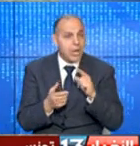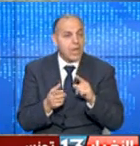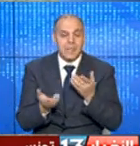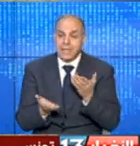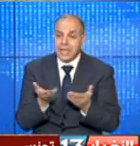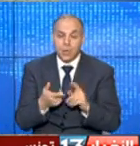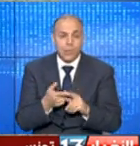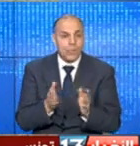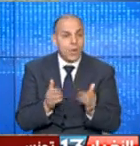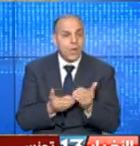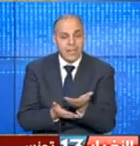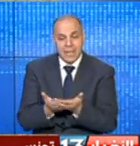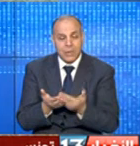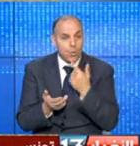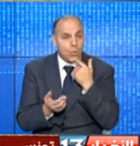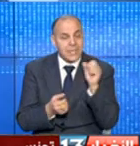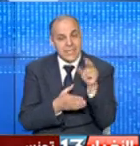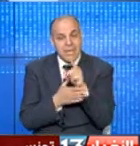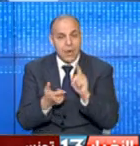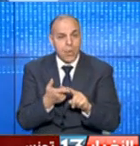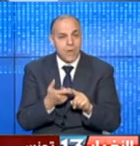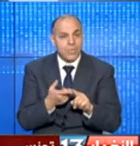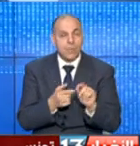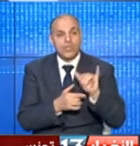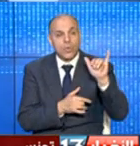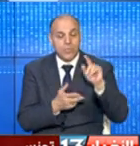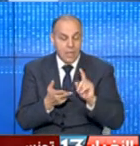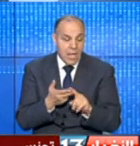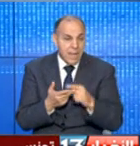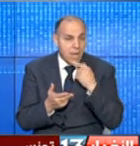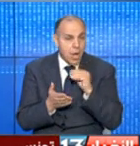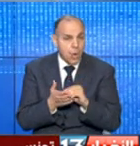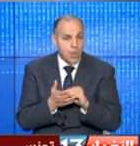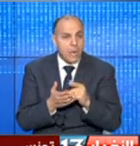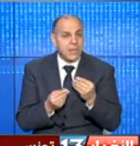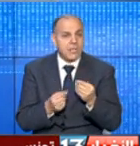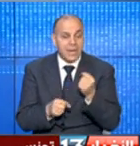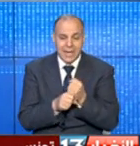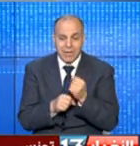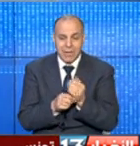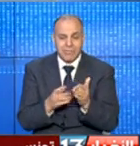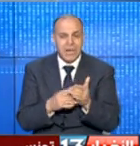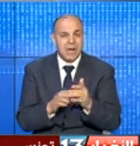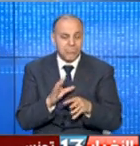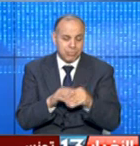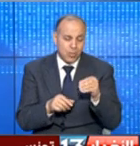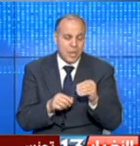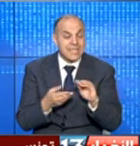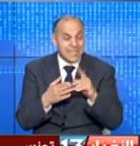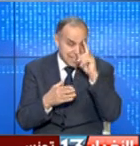وقطاع الخدمات السياحه والنقل الجوي اضافه الى تدمير انتاج القطاعات الاستخراجيه